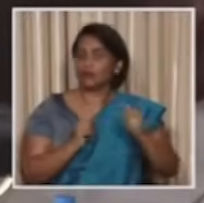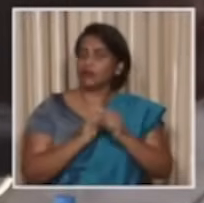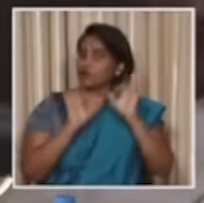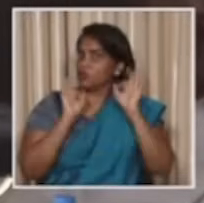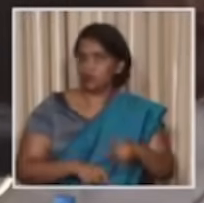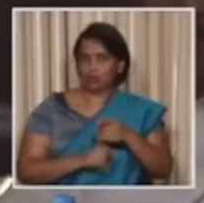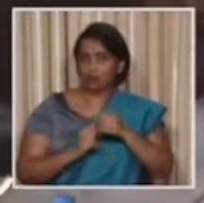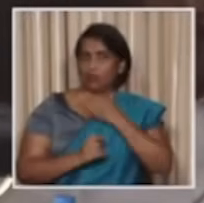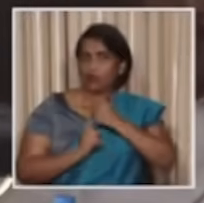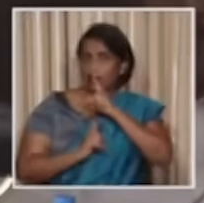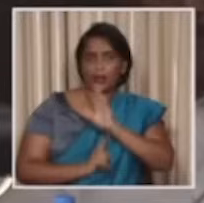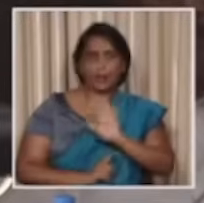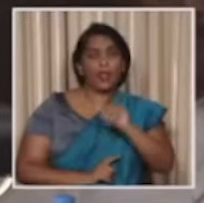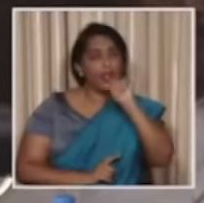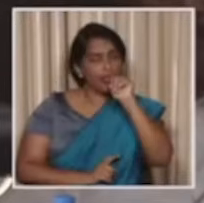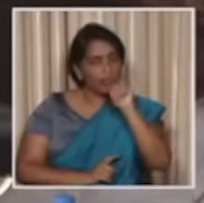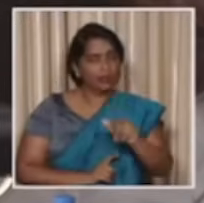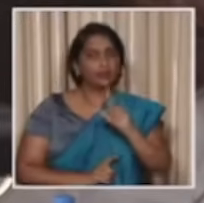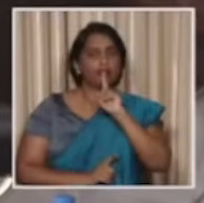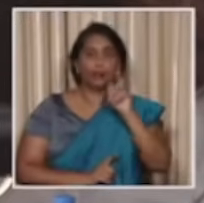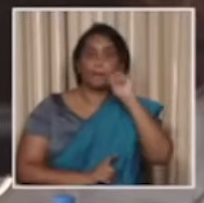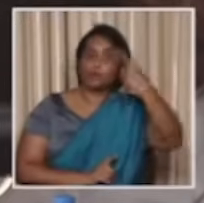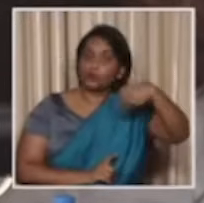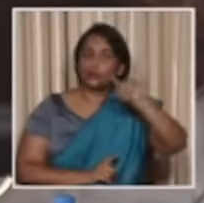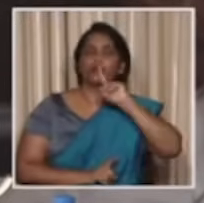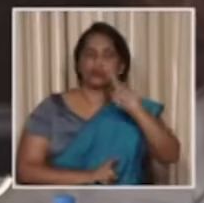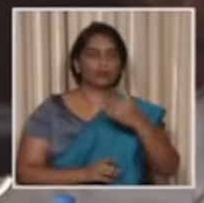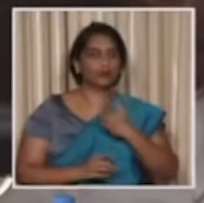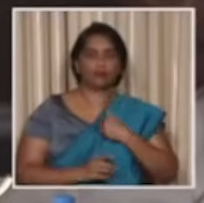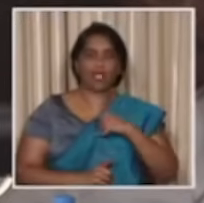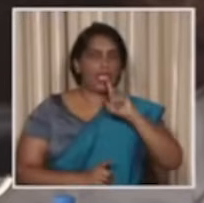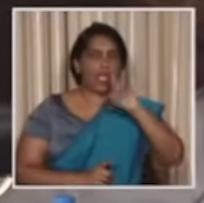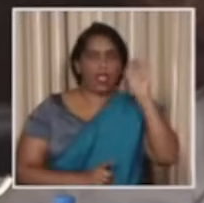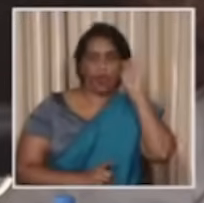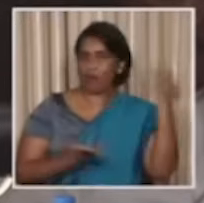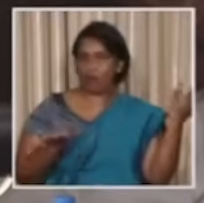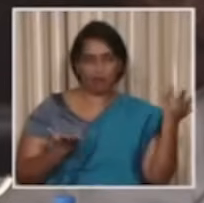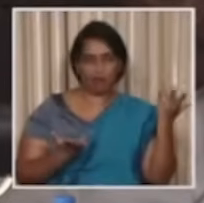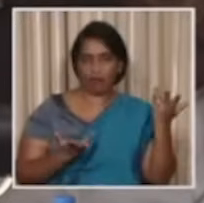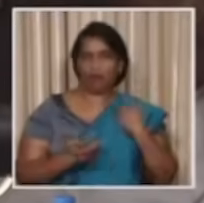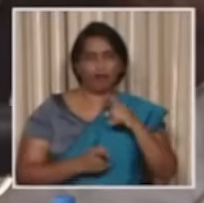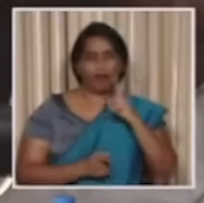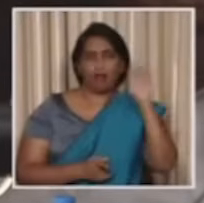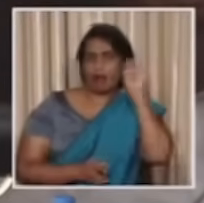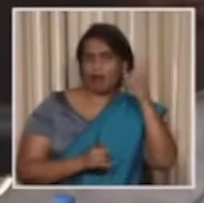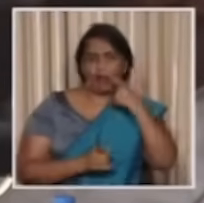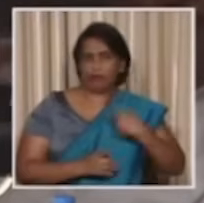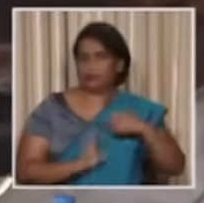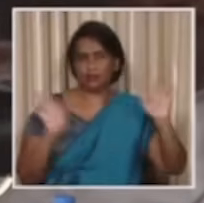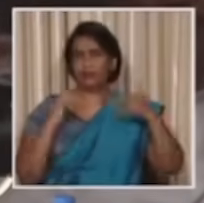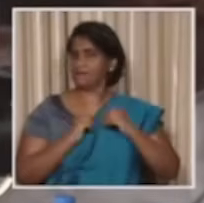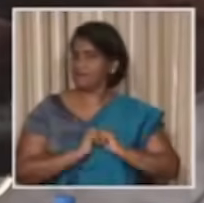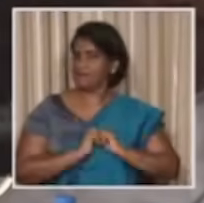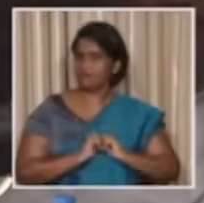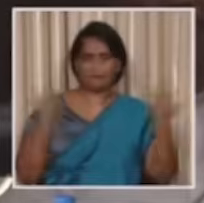කරු ඇමතුමා. ඇත්ත කතා කරලා මිනිස්සුන්ට කියන්න අපි ඕගොල්ලන්ගෙන් ඇහුවේ නැහැ අපි අහන්නේත් නැහැ අපිට